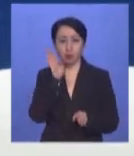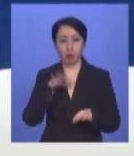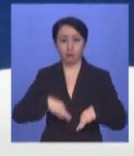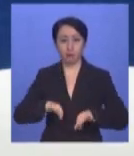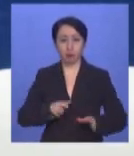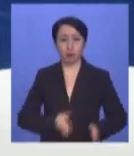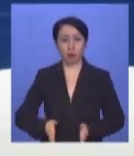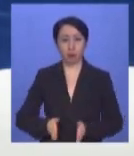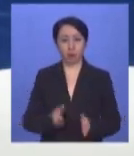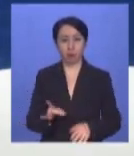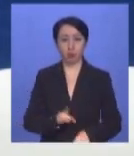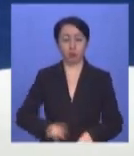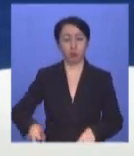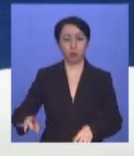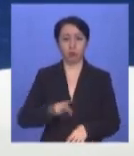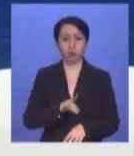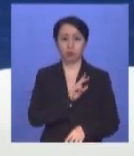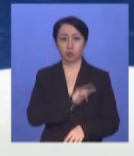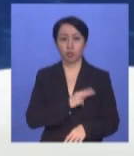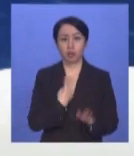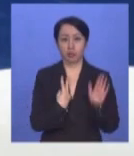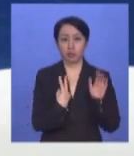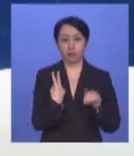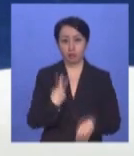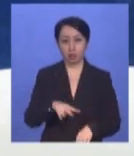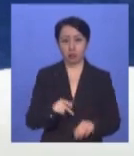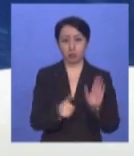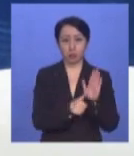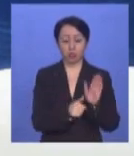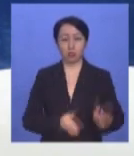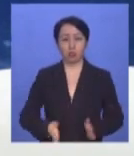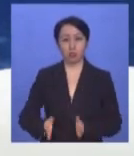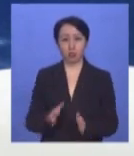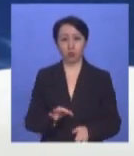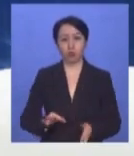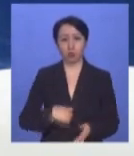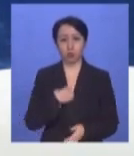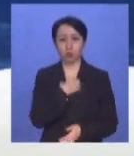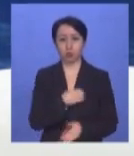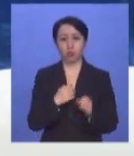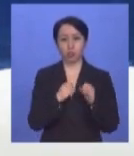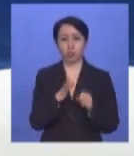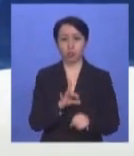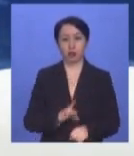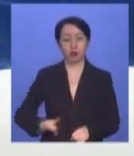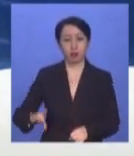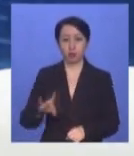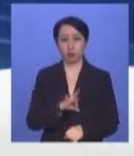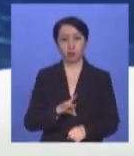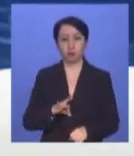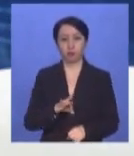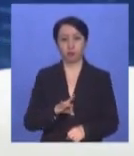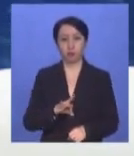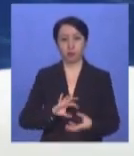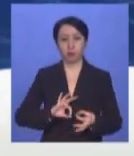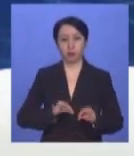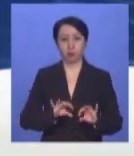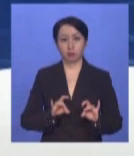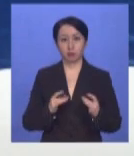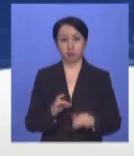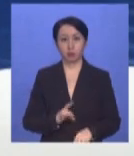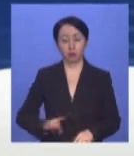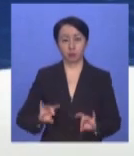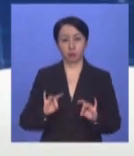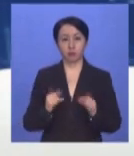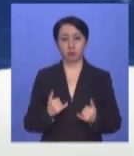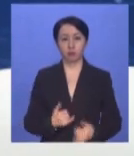на автомобильных дорогах региона. Из них действующих 20. 6 дорог областного значения и 14 районных. Подробнее о паводковой